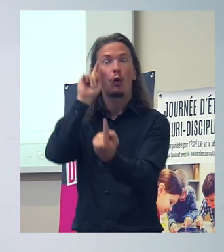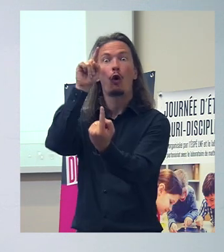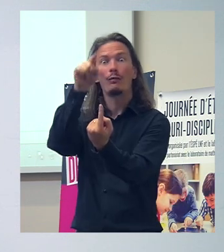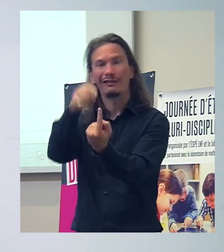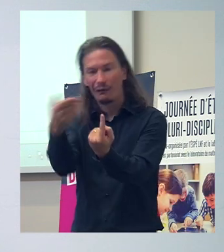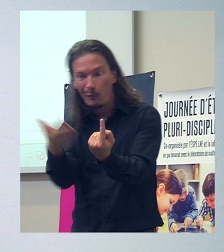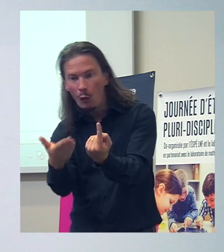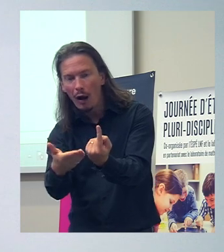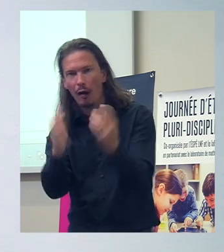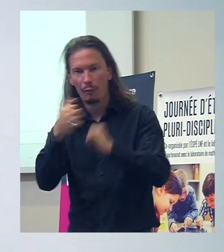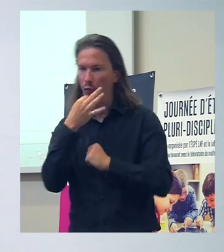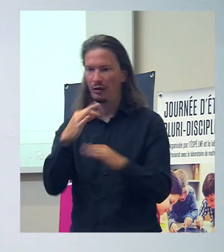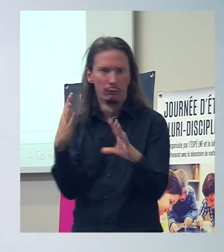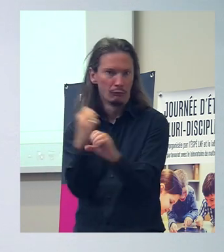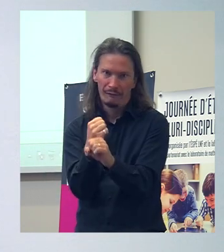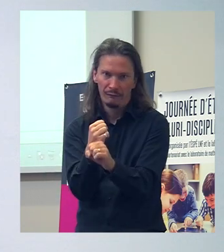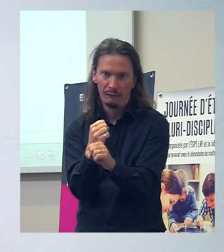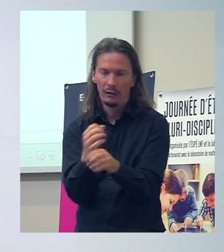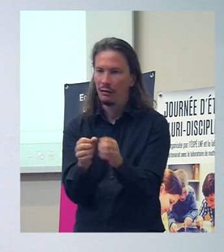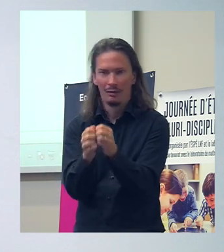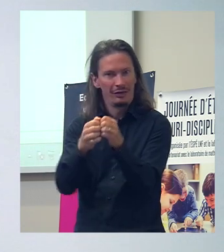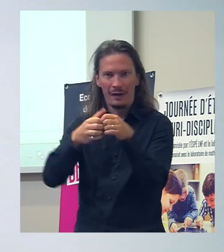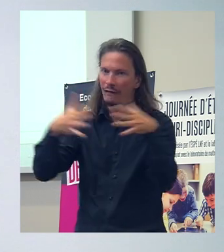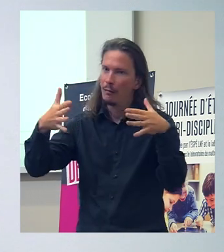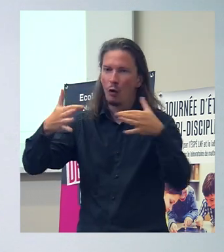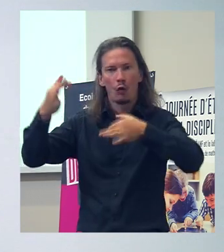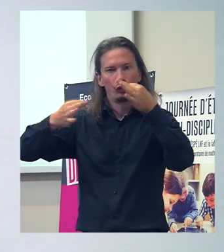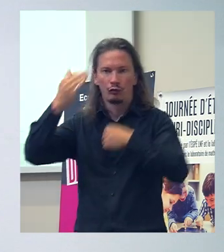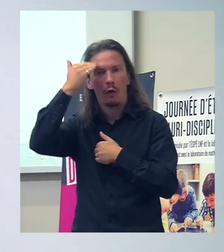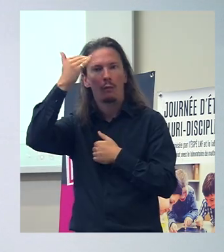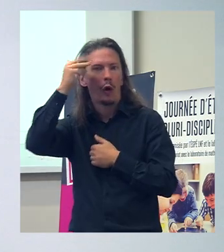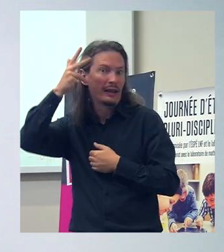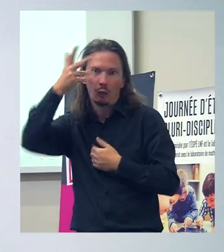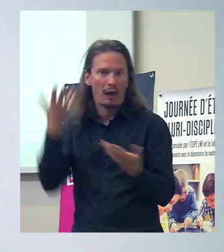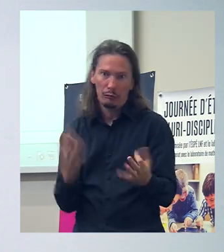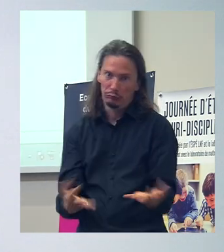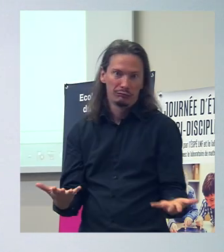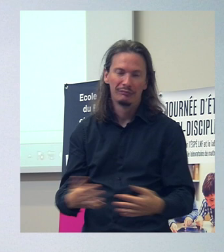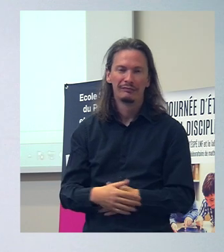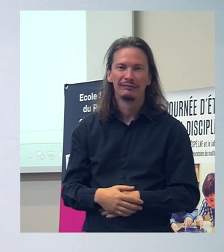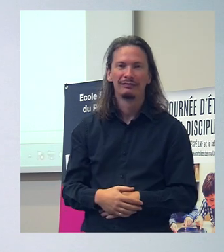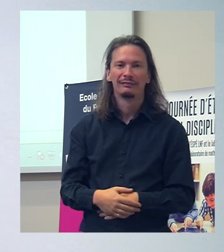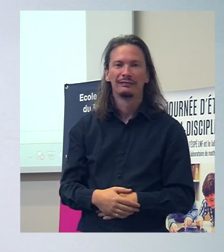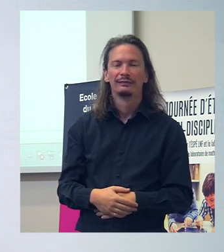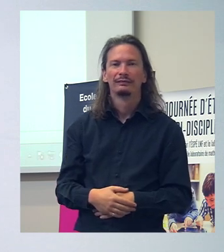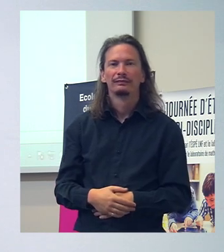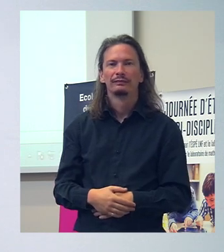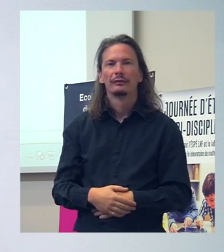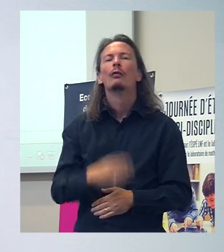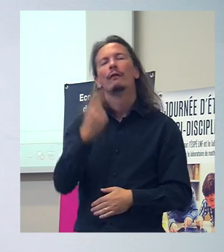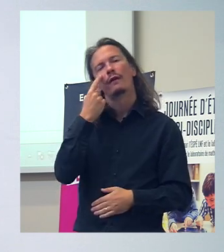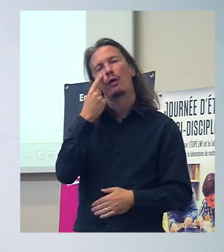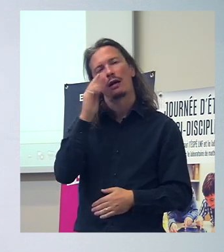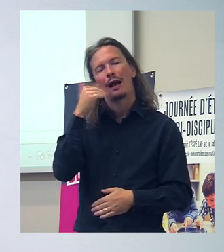se résumer à dire développer le jugement moral et citoyen. Nous verrons que je propose aussi